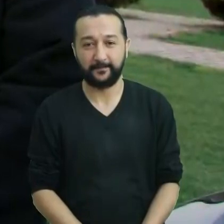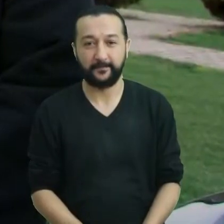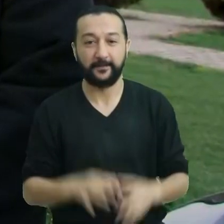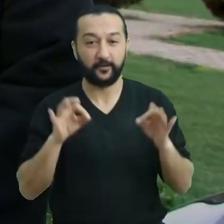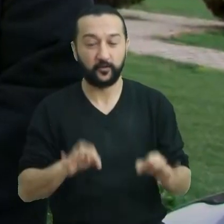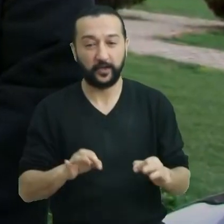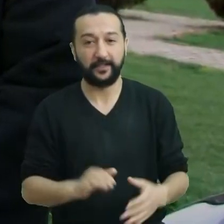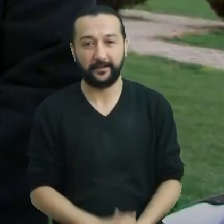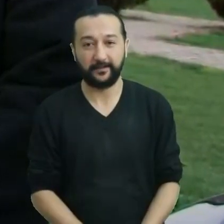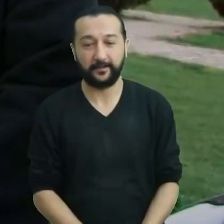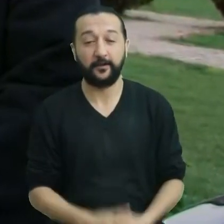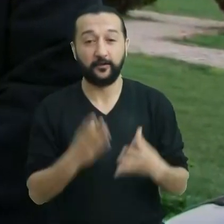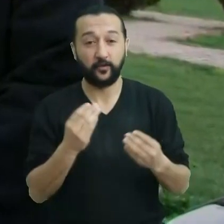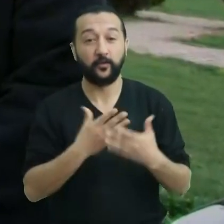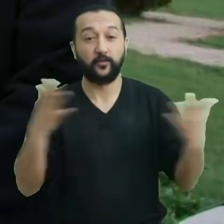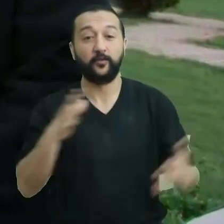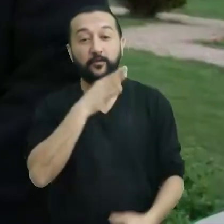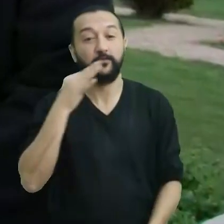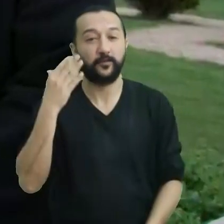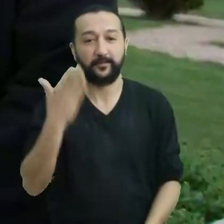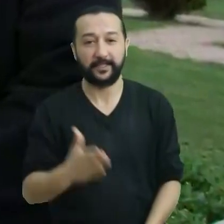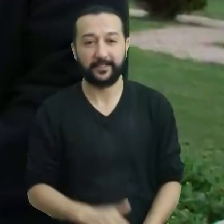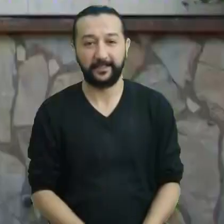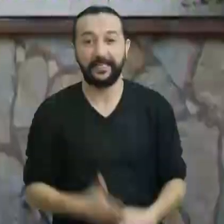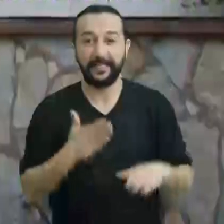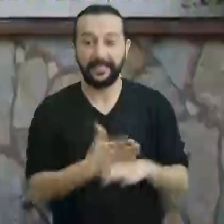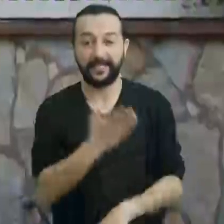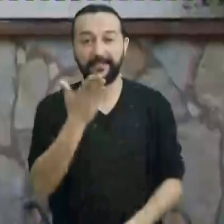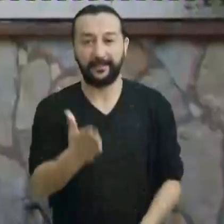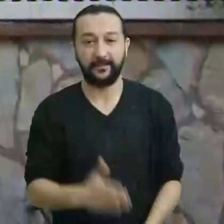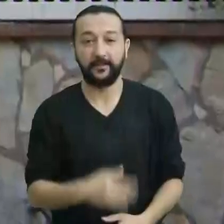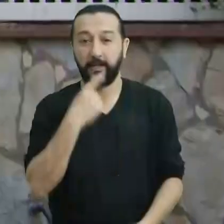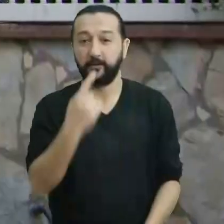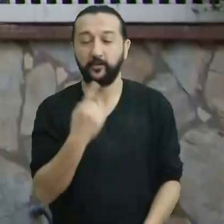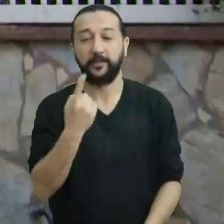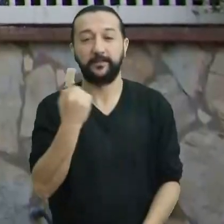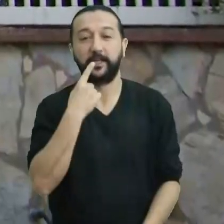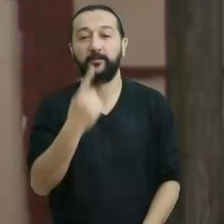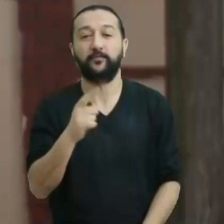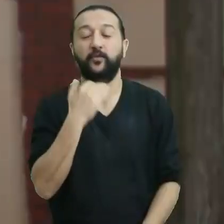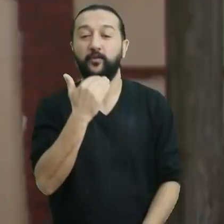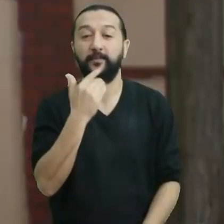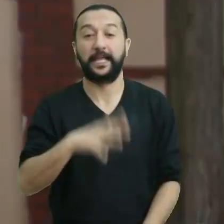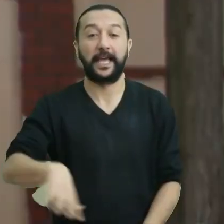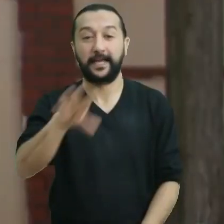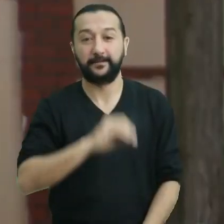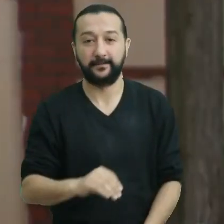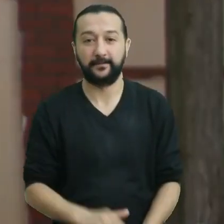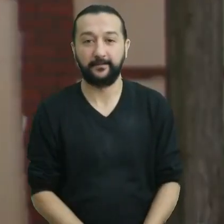Şu an o kadar mutluyum ki gerçekten söyleyecek söz bulamıyorum. Her şey